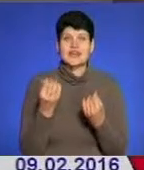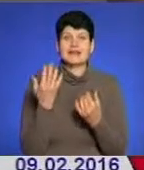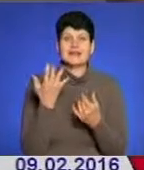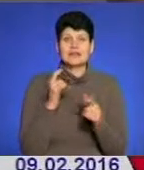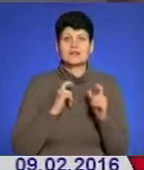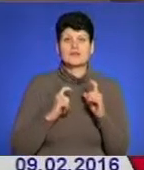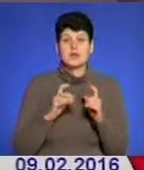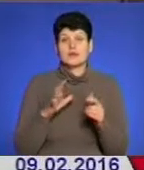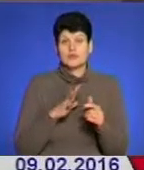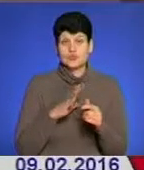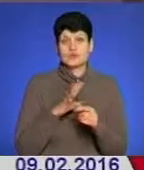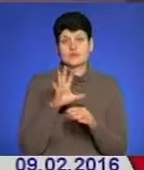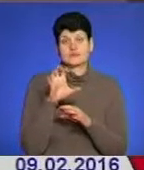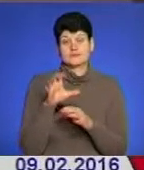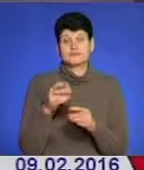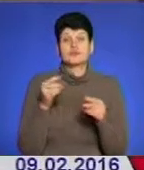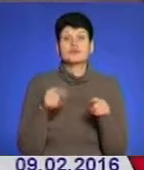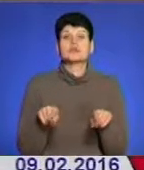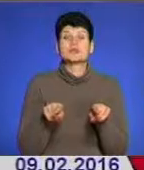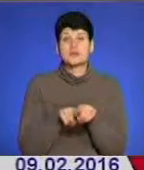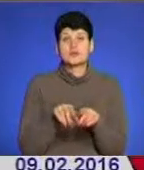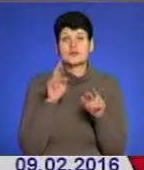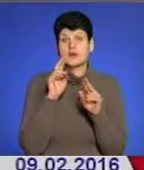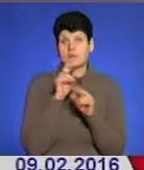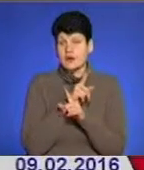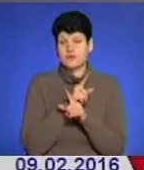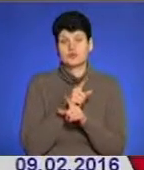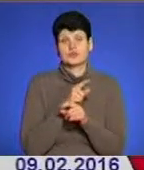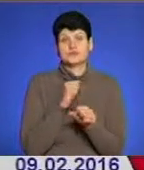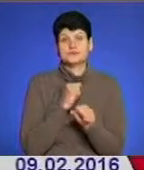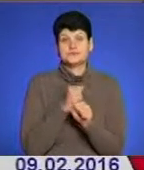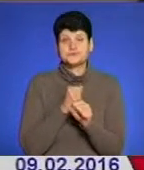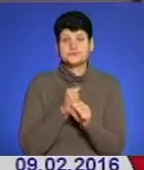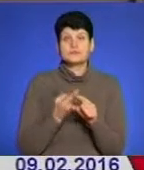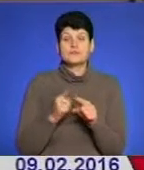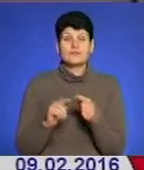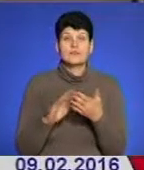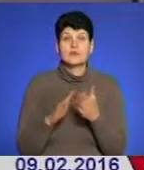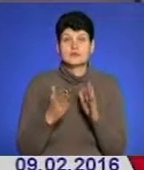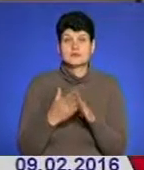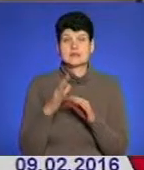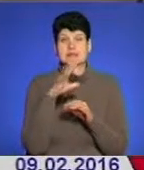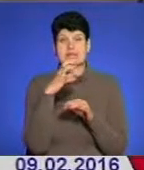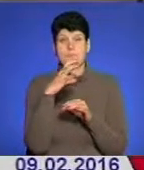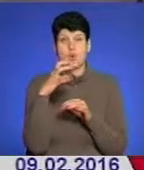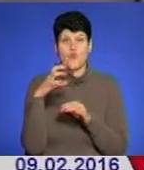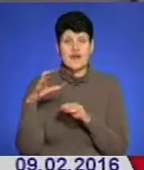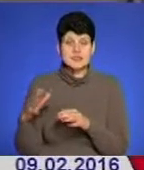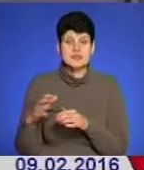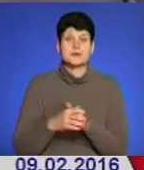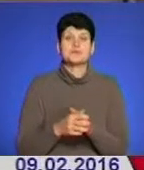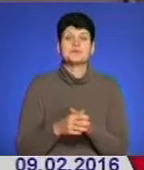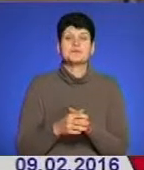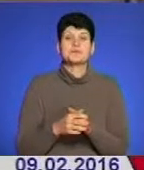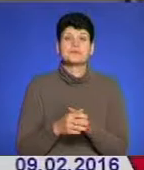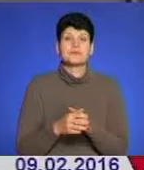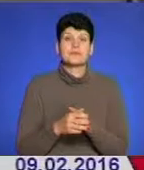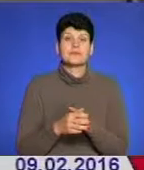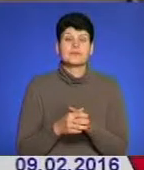на прозірках, що також неправильно знімається в такій ситуації, так? Тобто знімкуватися, так, напевно, правильніше.